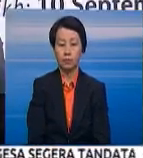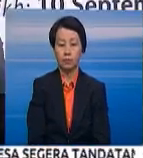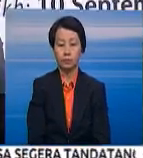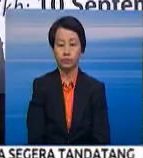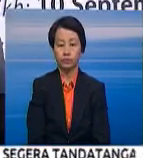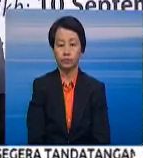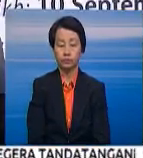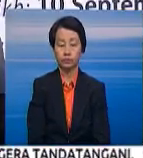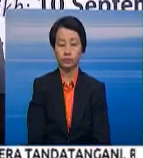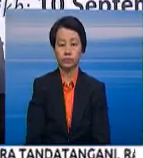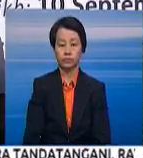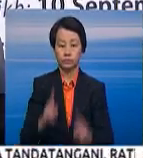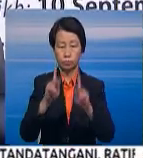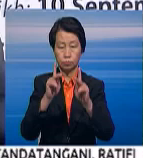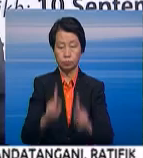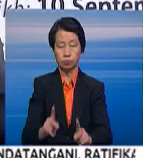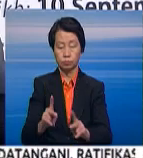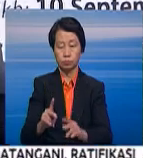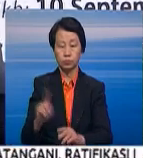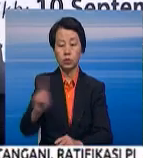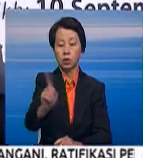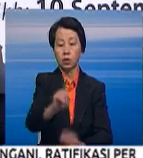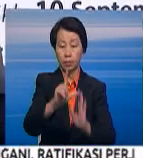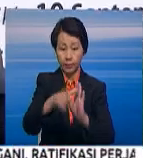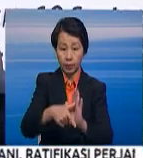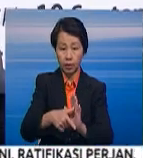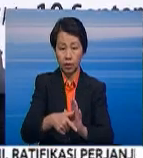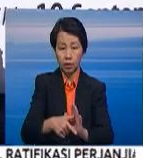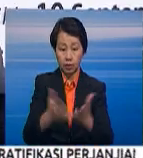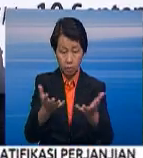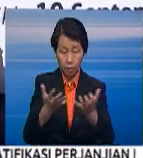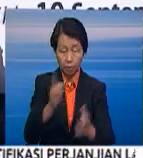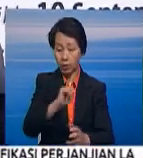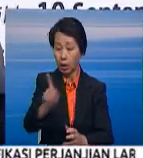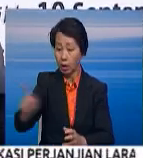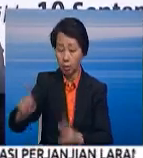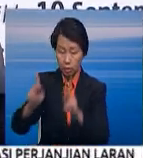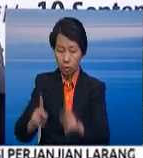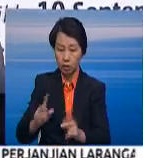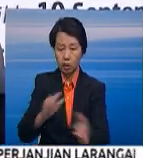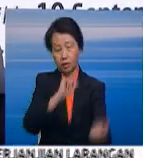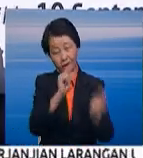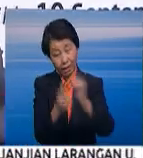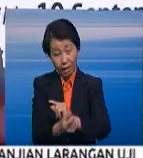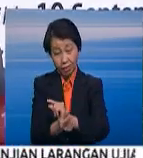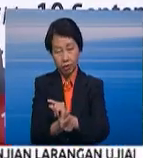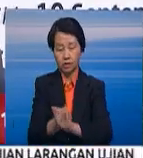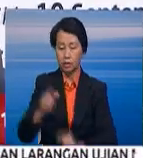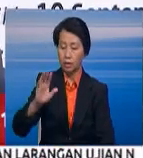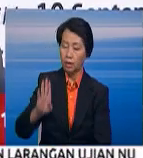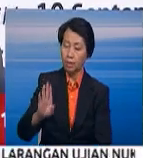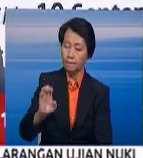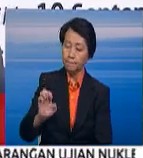Mana-mana pihak nanti, contohnya yang berhasrat untuk menggantikan Bernas, harus